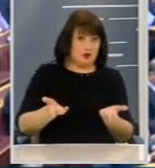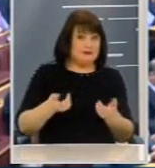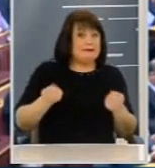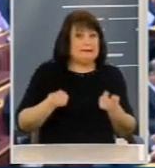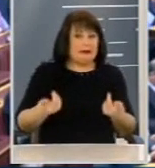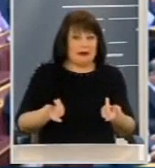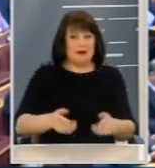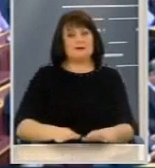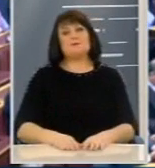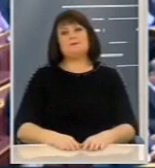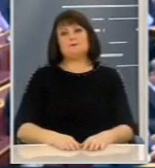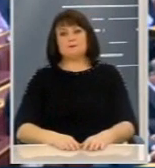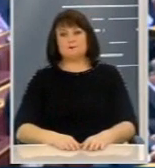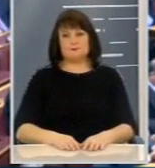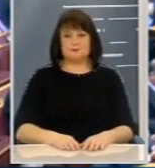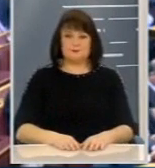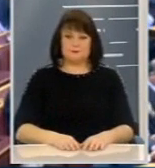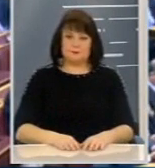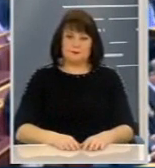Κοιτάξτε, κύριε Μητσοτάκη, η τήρηση των